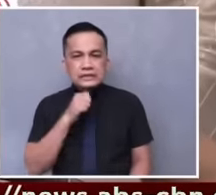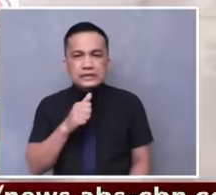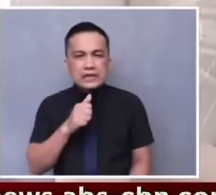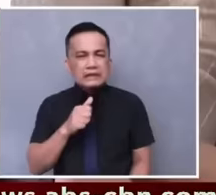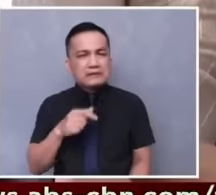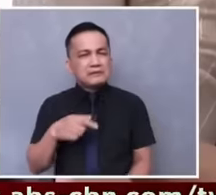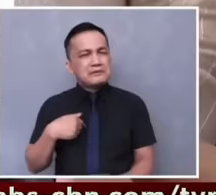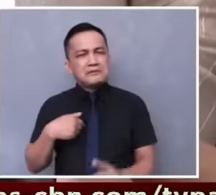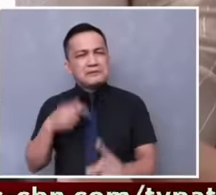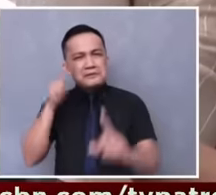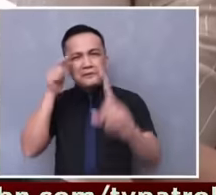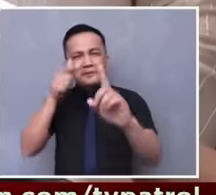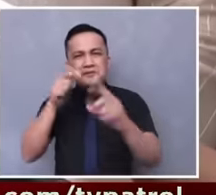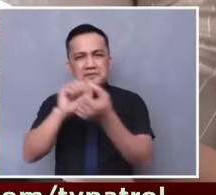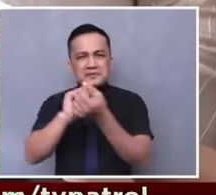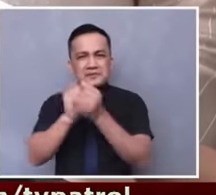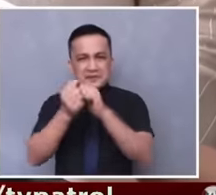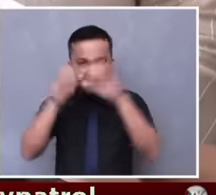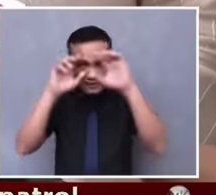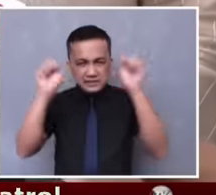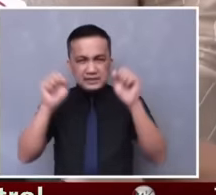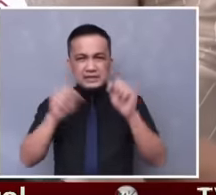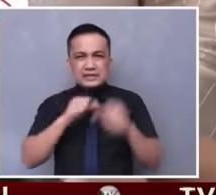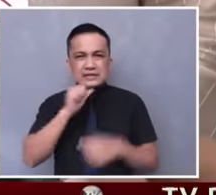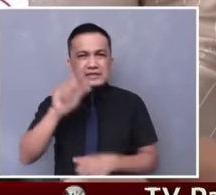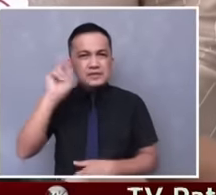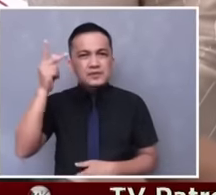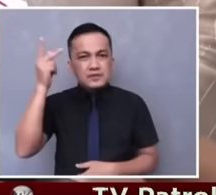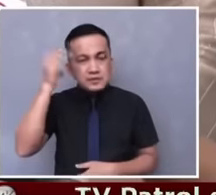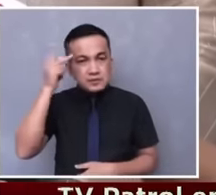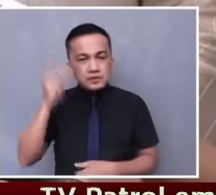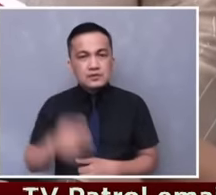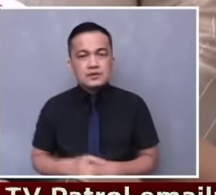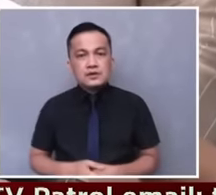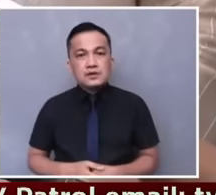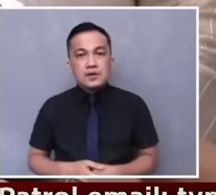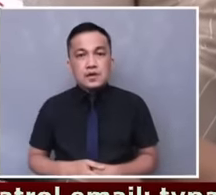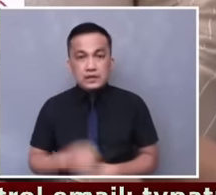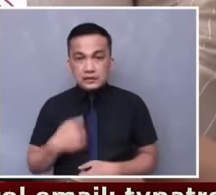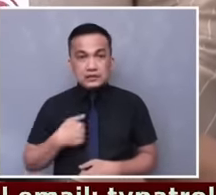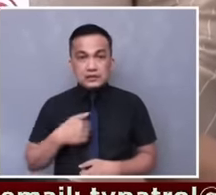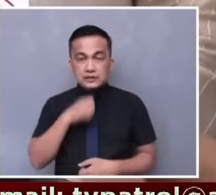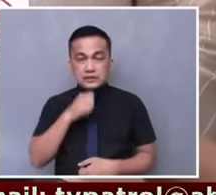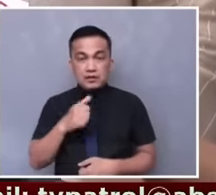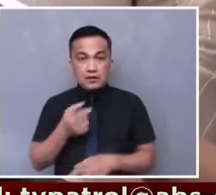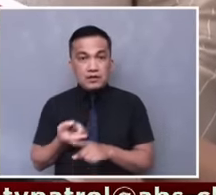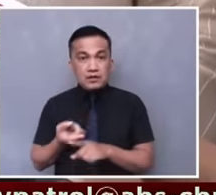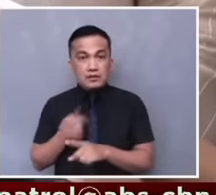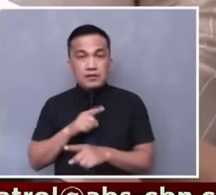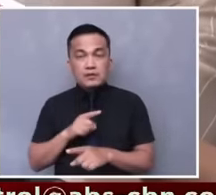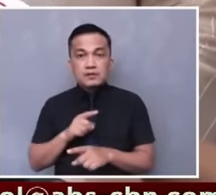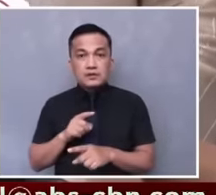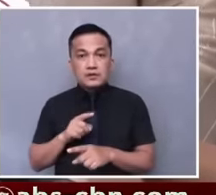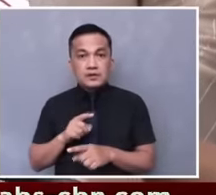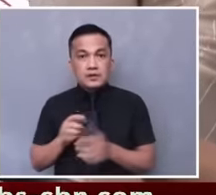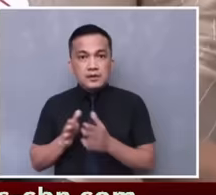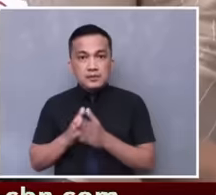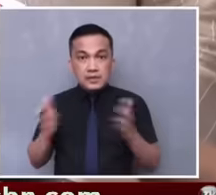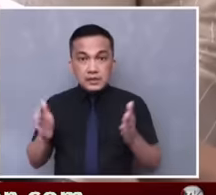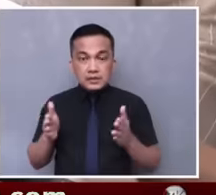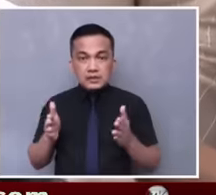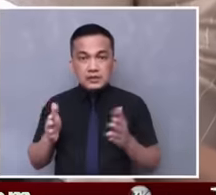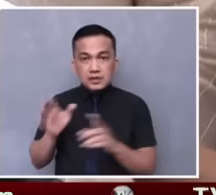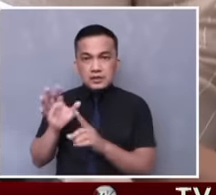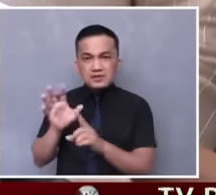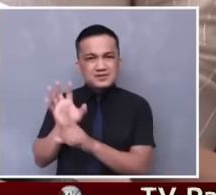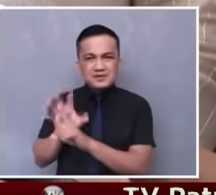presidente. Hindi rin po ako politiko. Hindi rin po ako nang gagaling sa malaki o kilalang pamilya dito